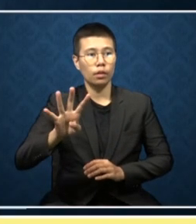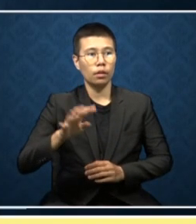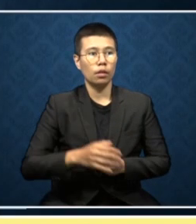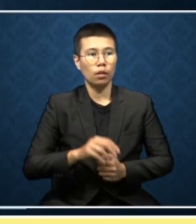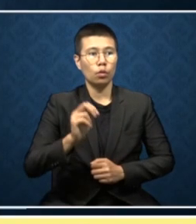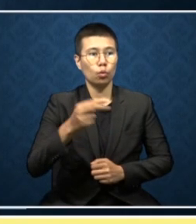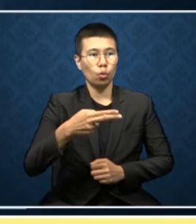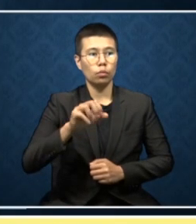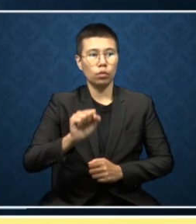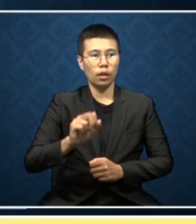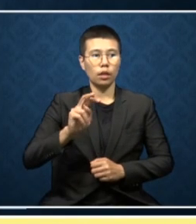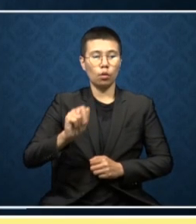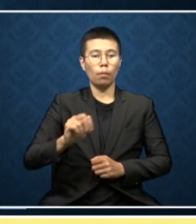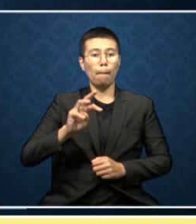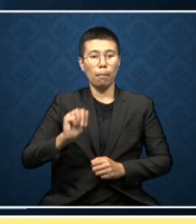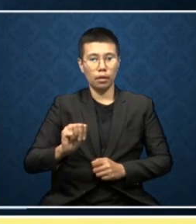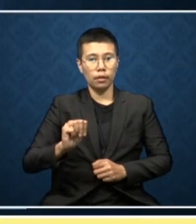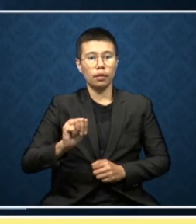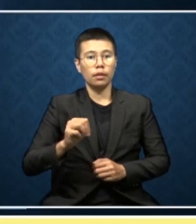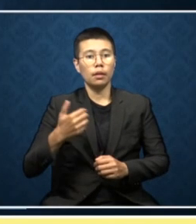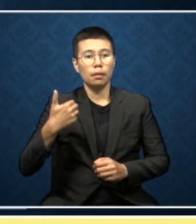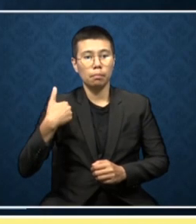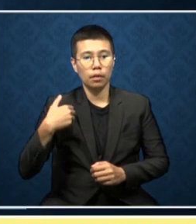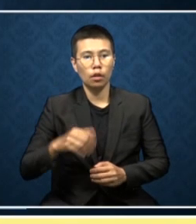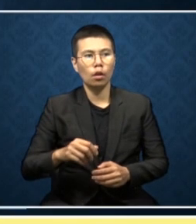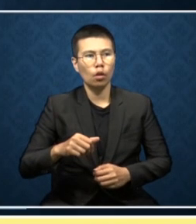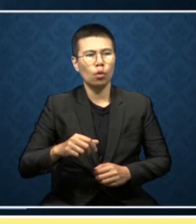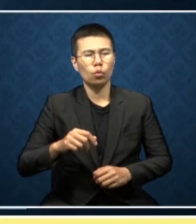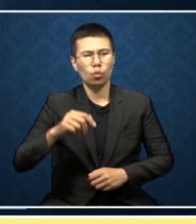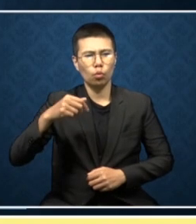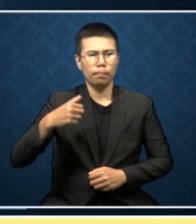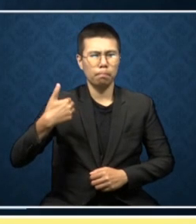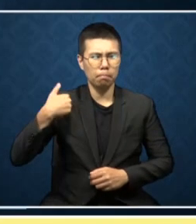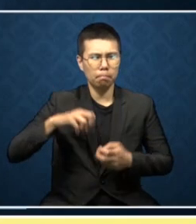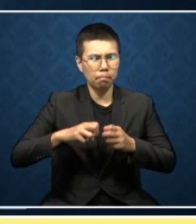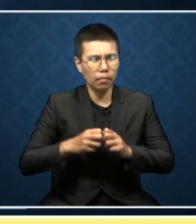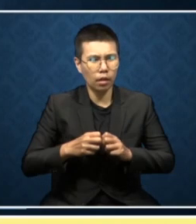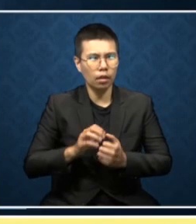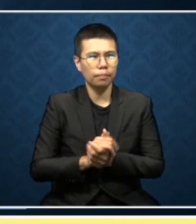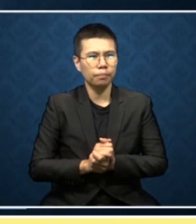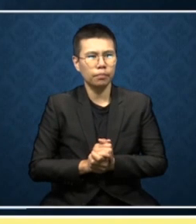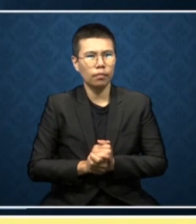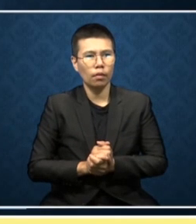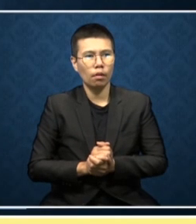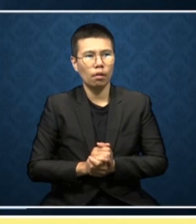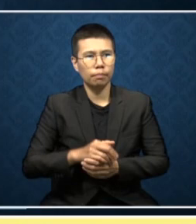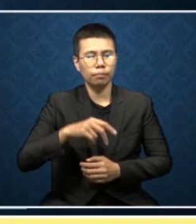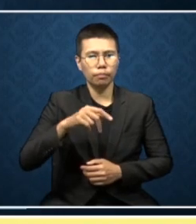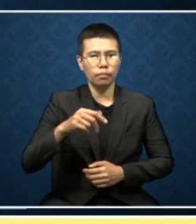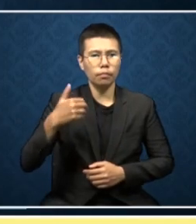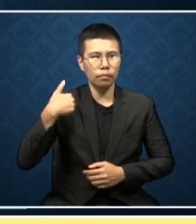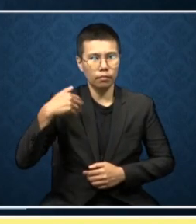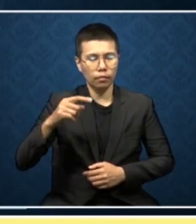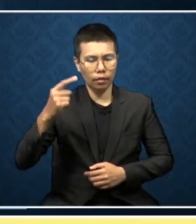ใจในการแก้ปัญหาเมื่อเกิดความทุกข์ค่ะพรหมวิหาร 4เมตตากรุณา